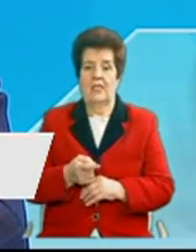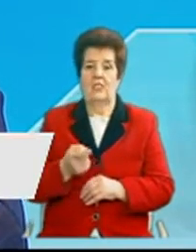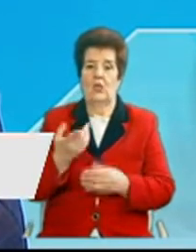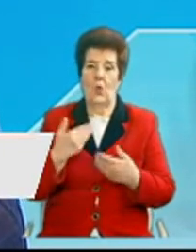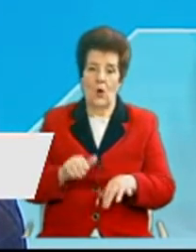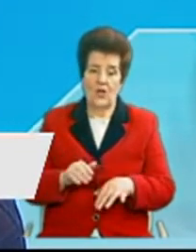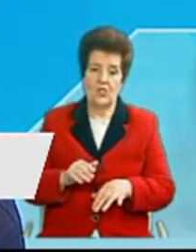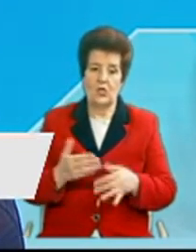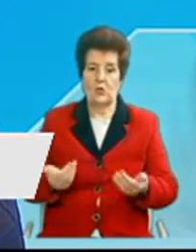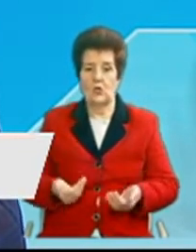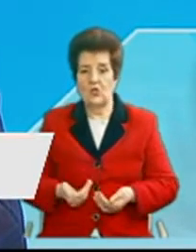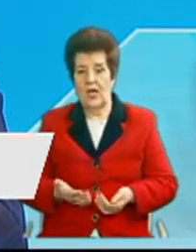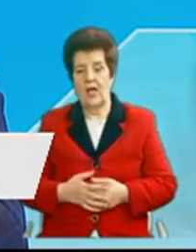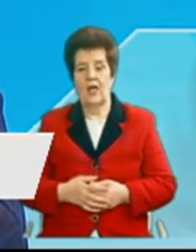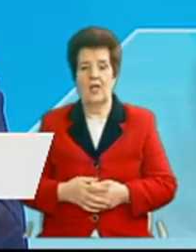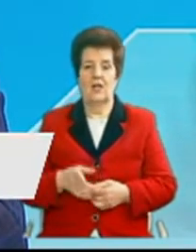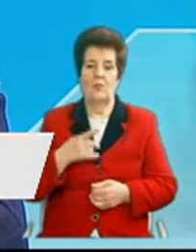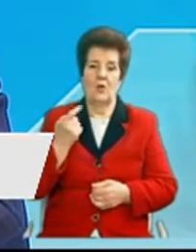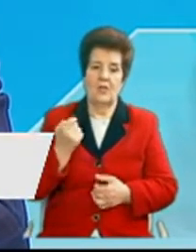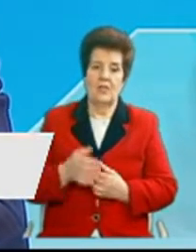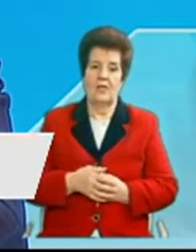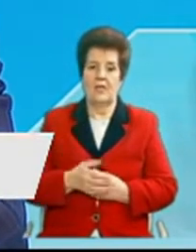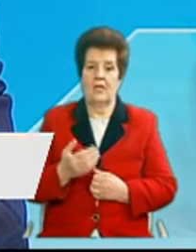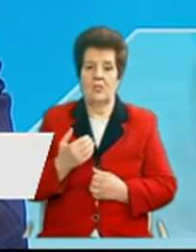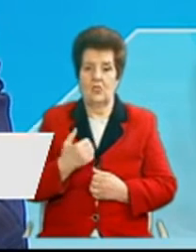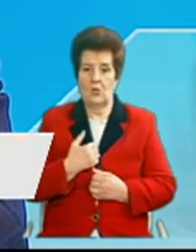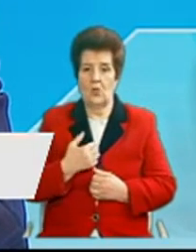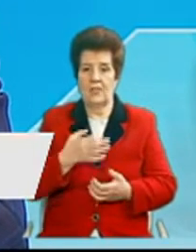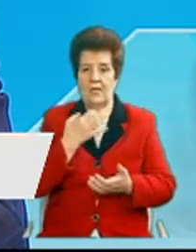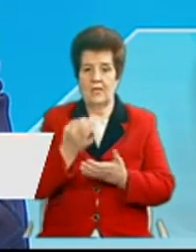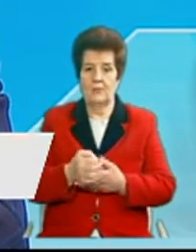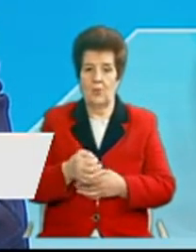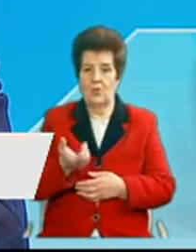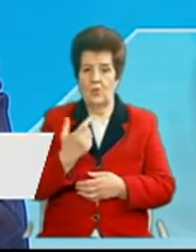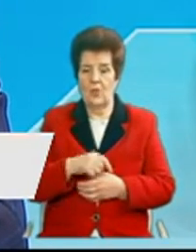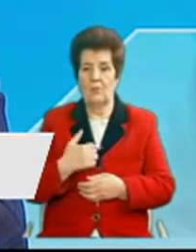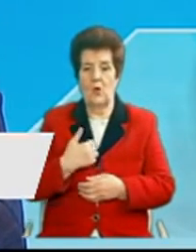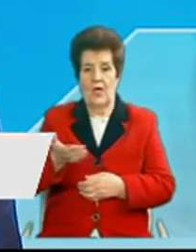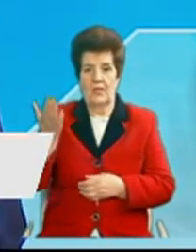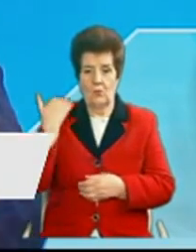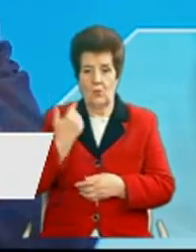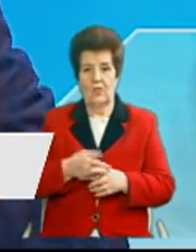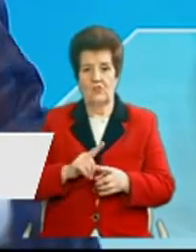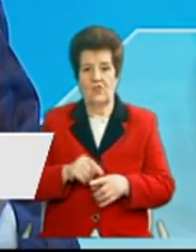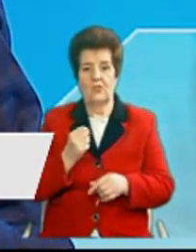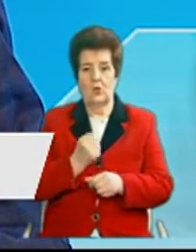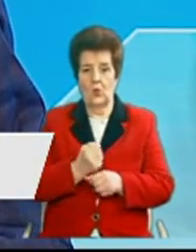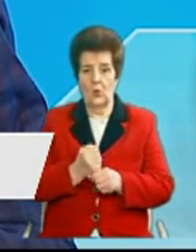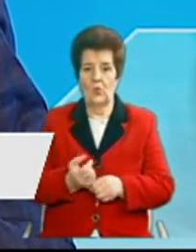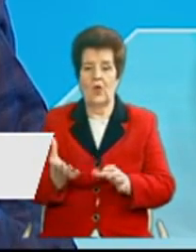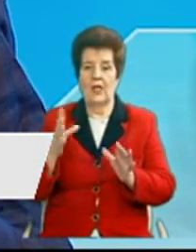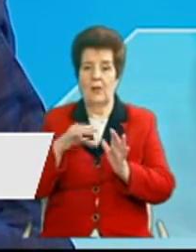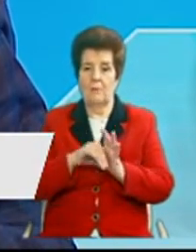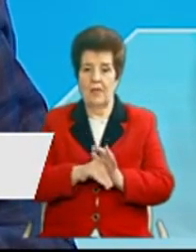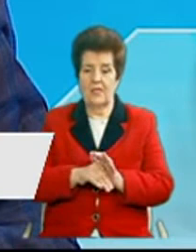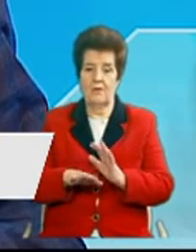socială, apartenență politică. Și vreau să răspund, doamne, că noi de mult acest lucru îl implementăm.